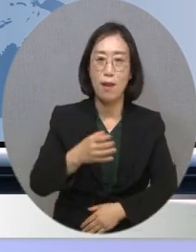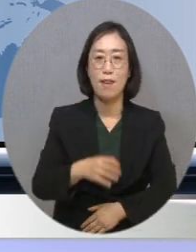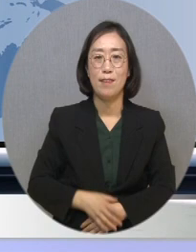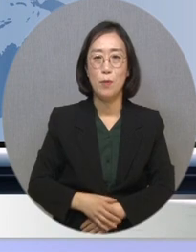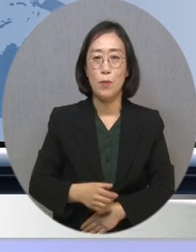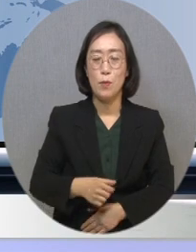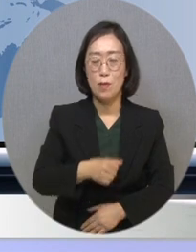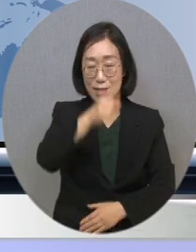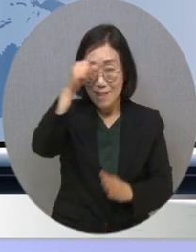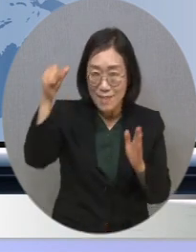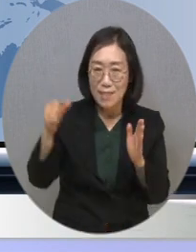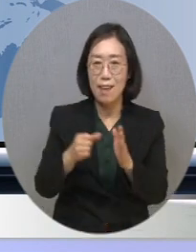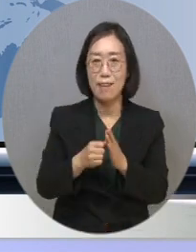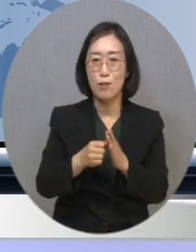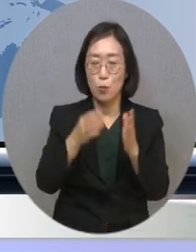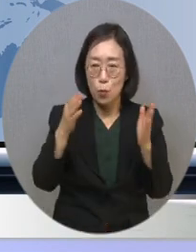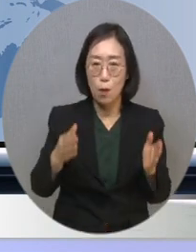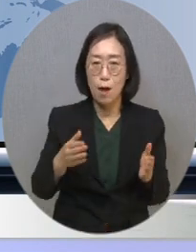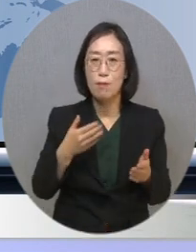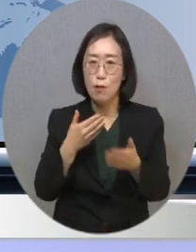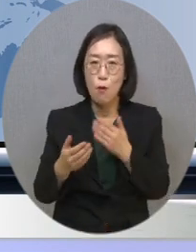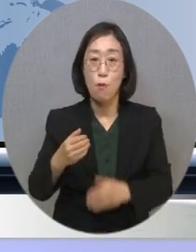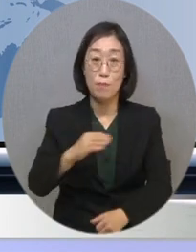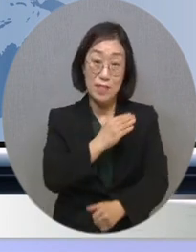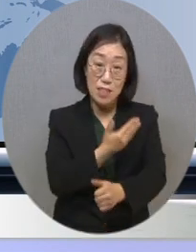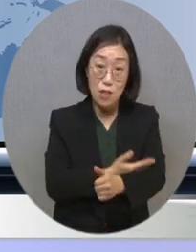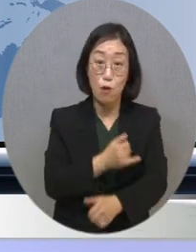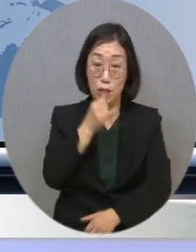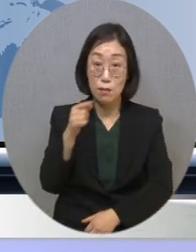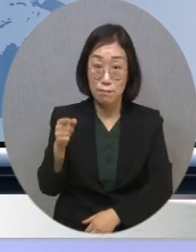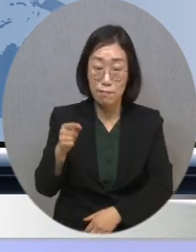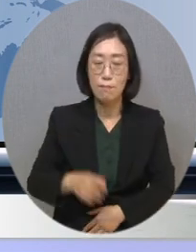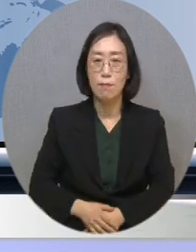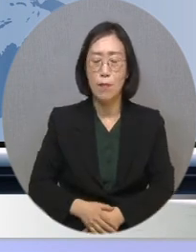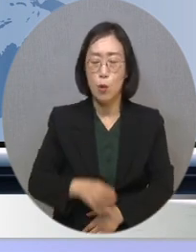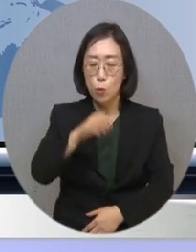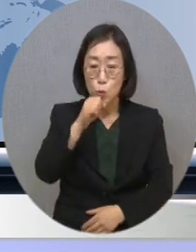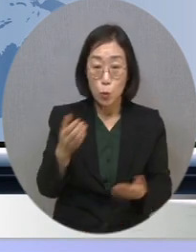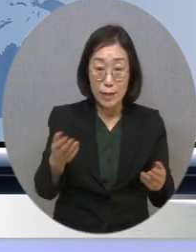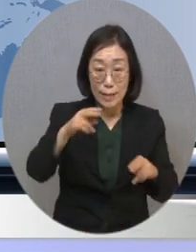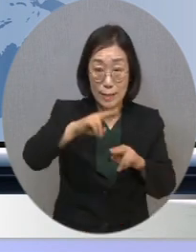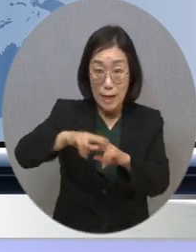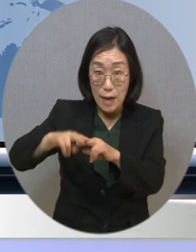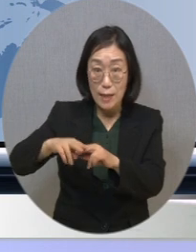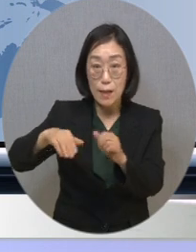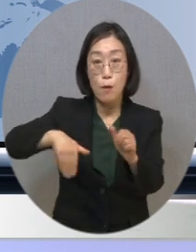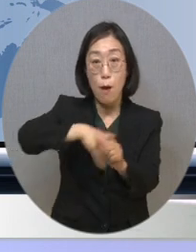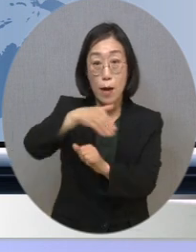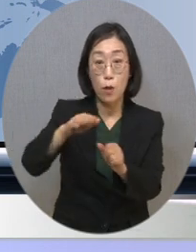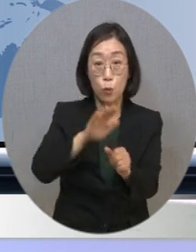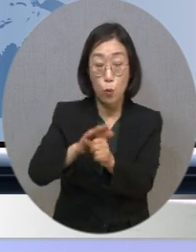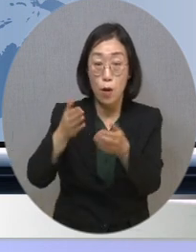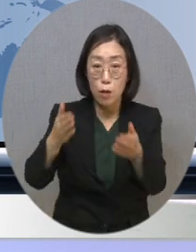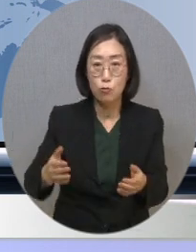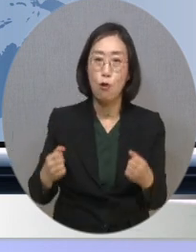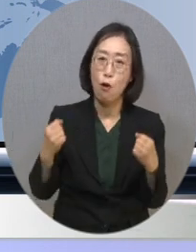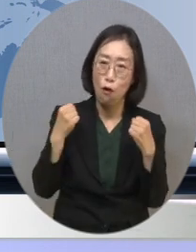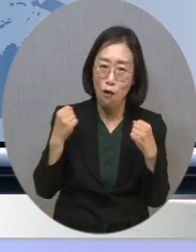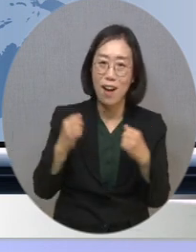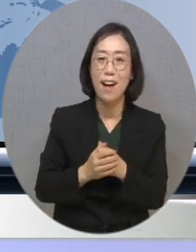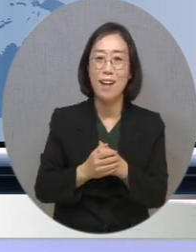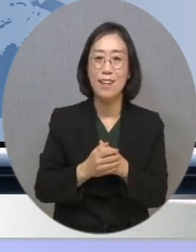선배만이 가진 갑진 경험과 능력이를 통한 양질의 일자리 환경이 보장되는 건강한 노년을